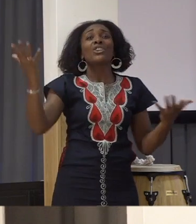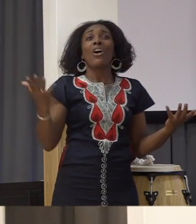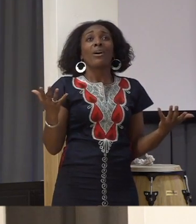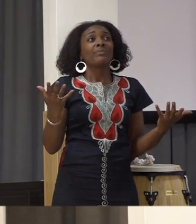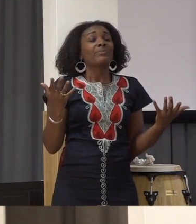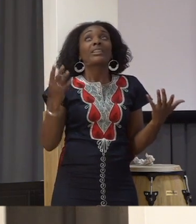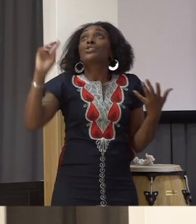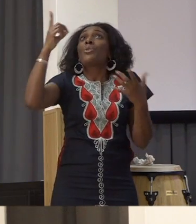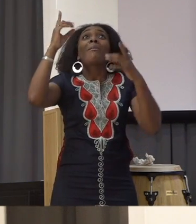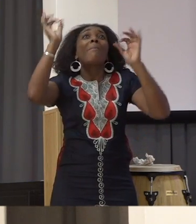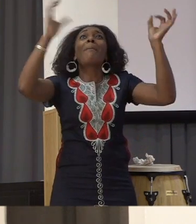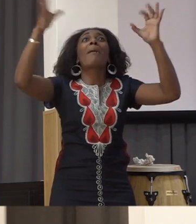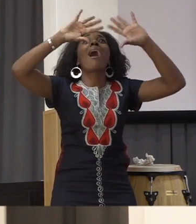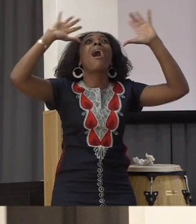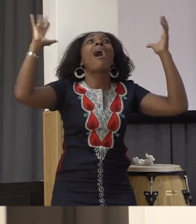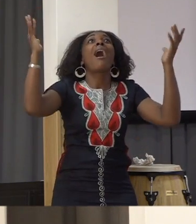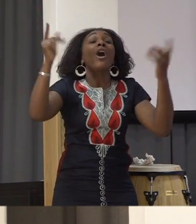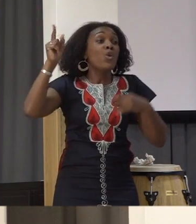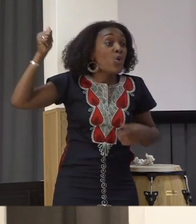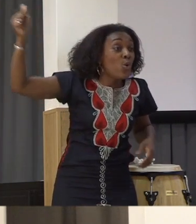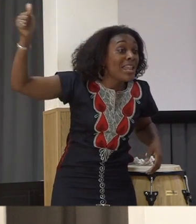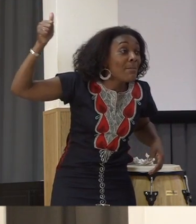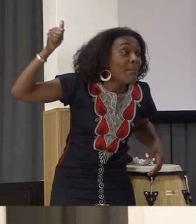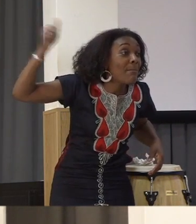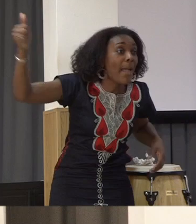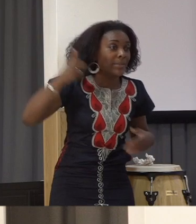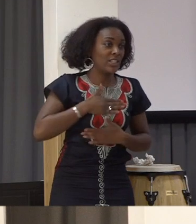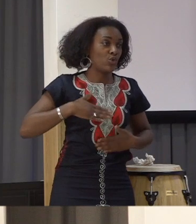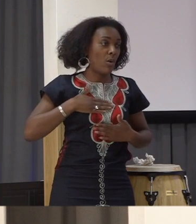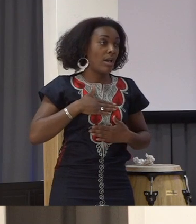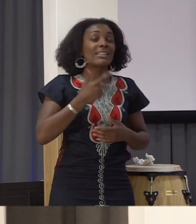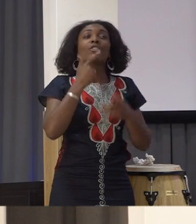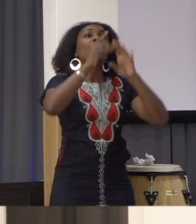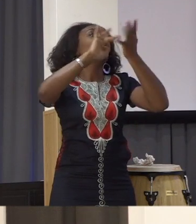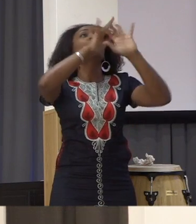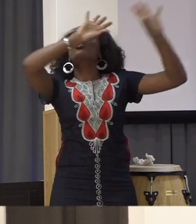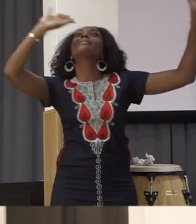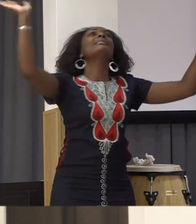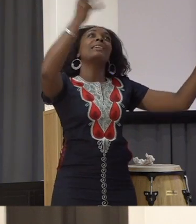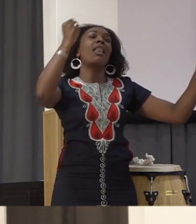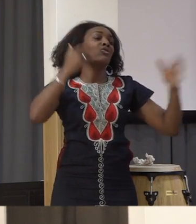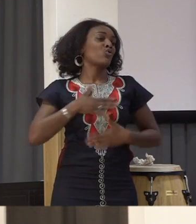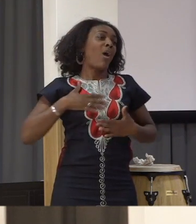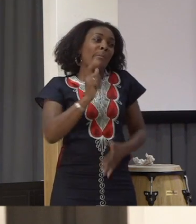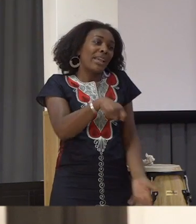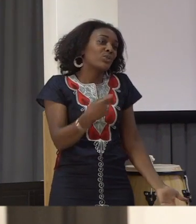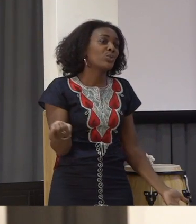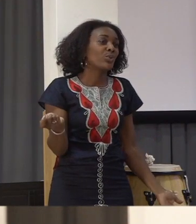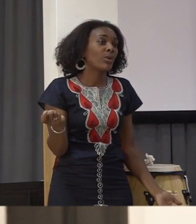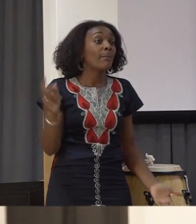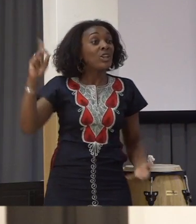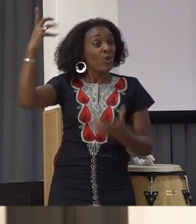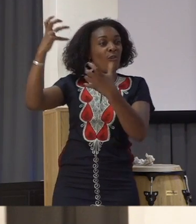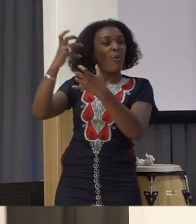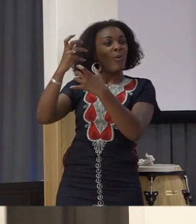qui et pour qui tout a été créé se réjouit, alors c'est tout le ciel qui se réjouit. Et Dieu veut nous communiquer sa joie sur